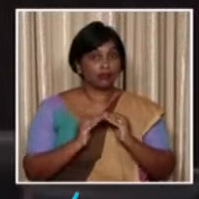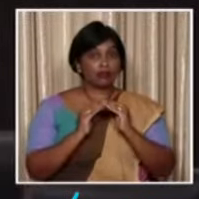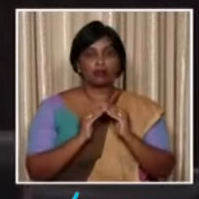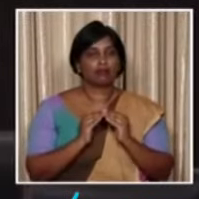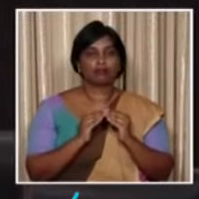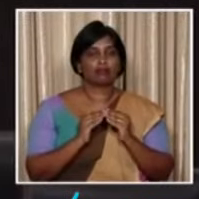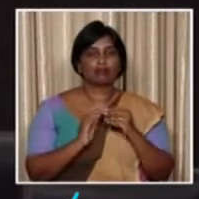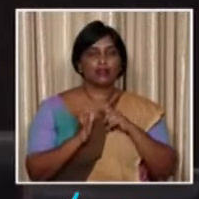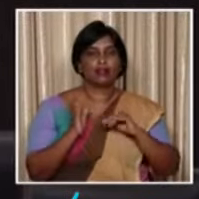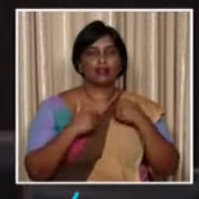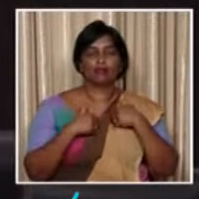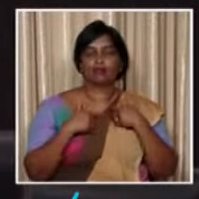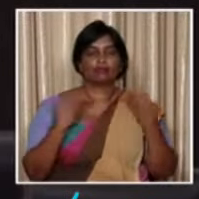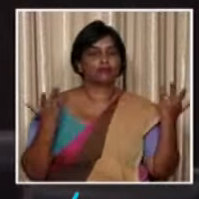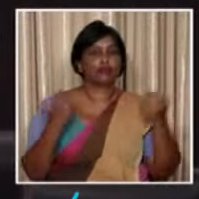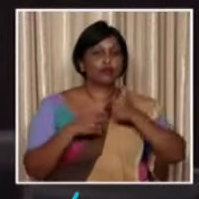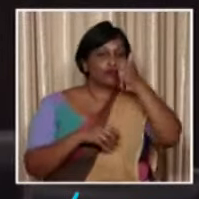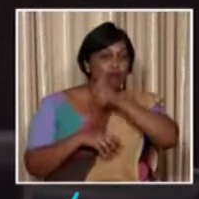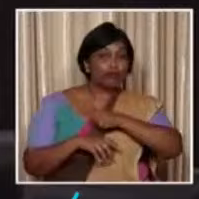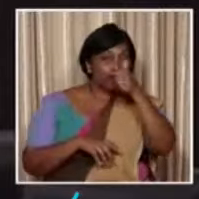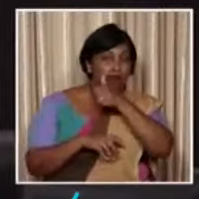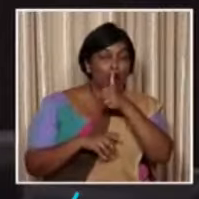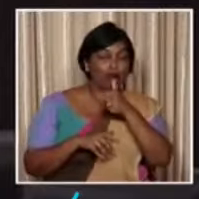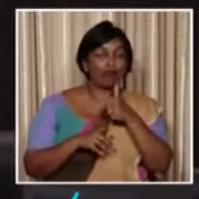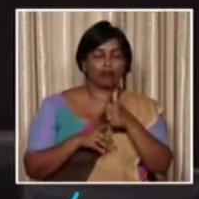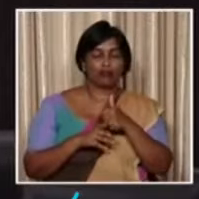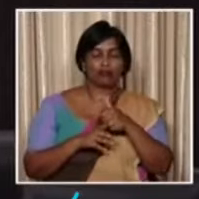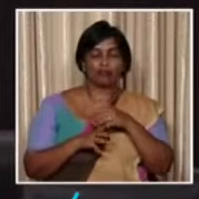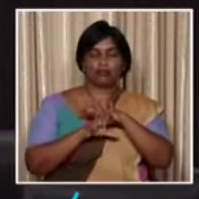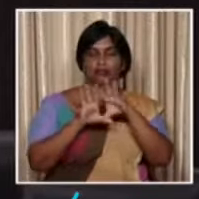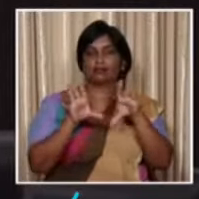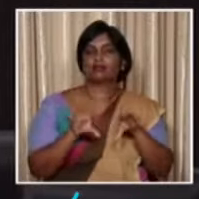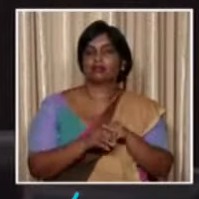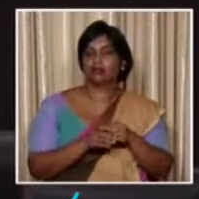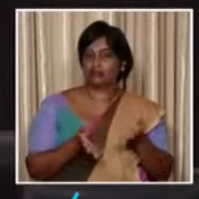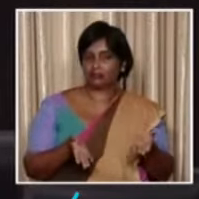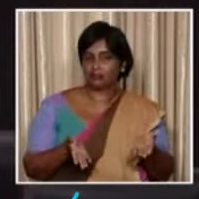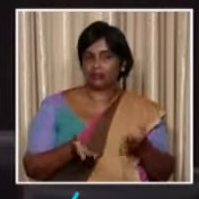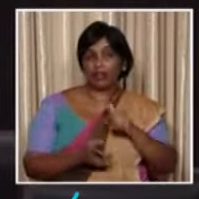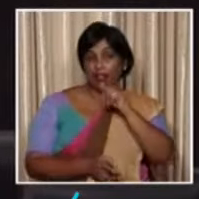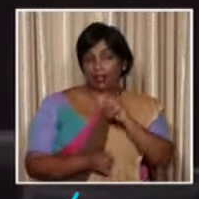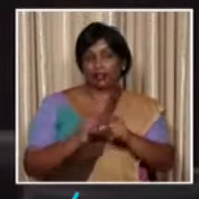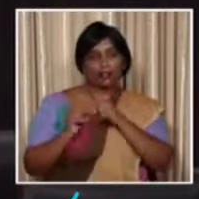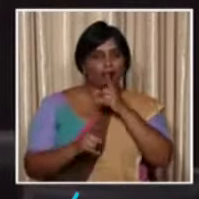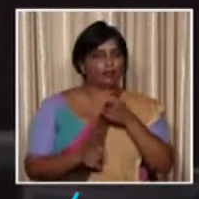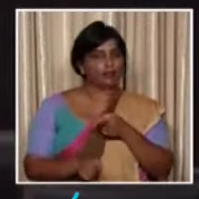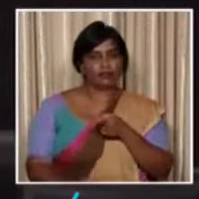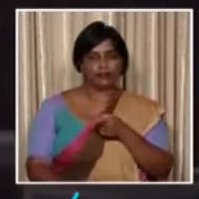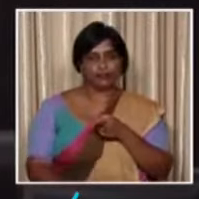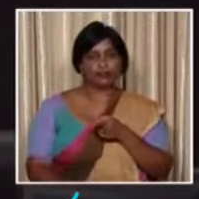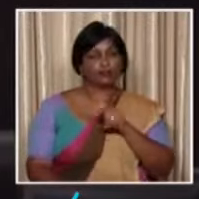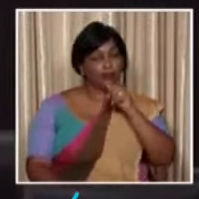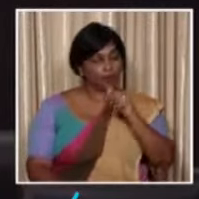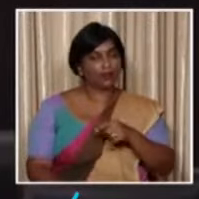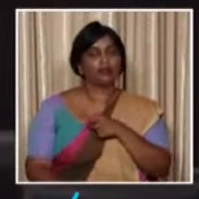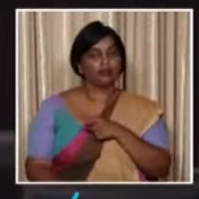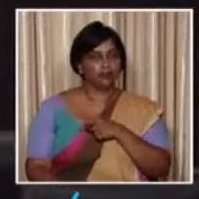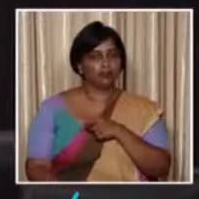තීව්ස් හොරුන්ගේ පාරාදීසයක් උනා මේක ඇත්ත කතාව මේක නෑ ඇත්ත